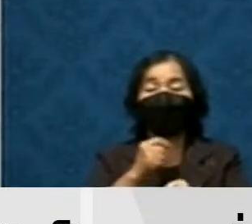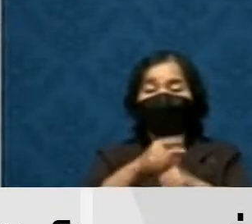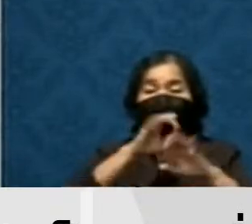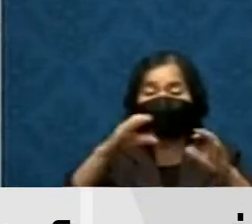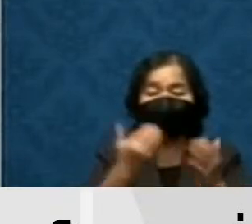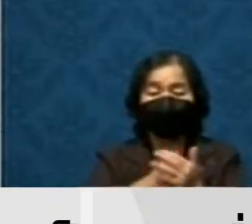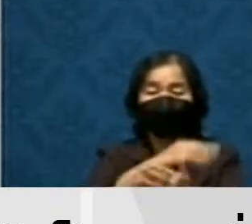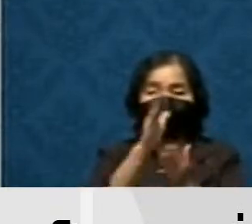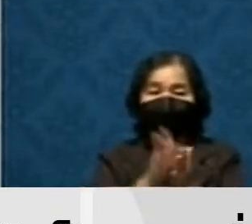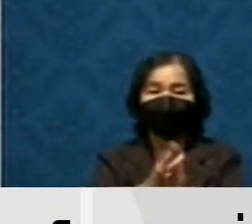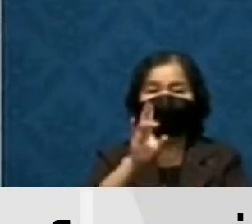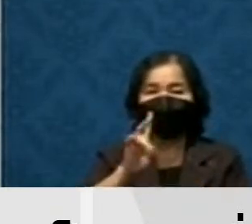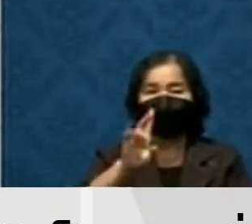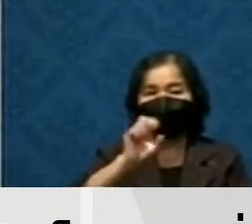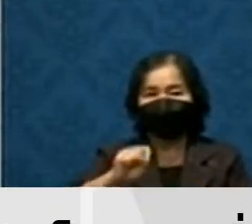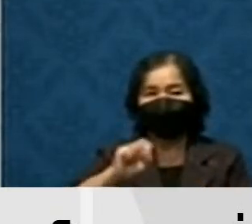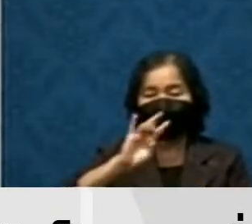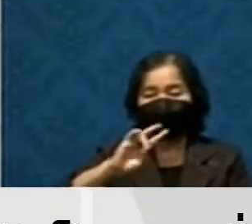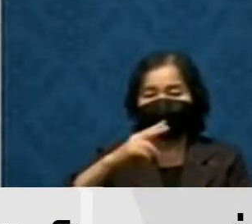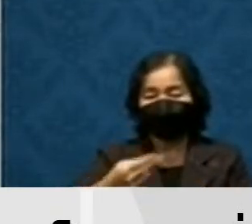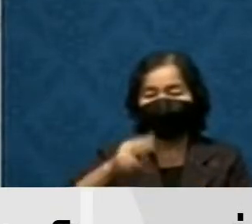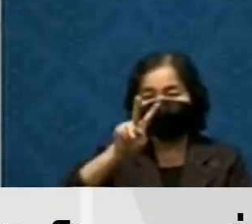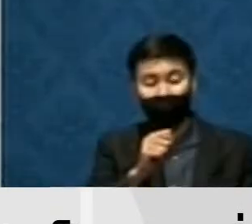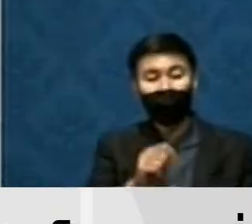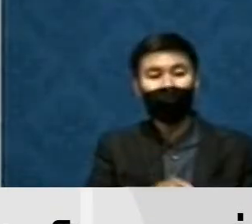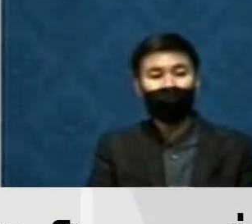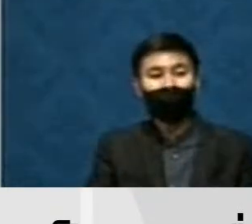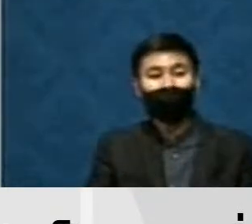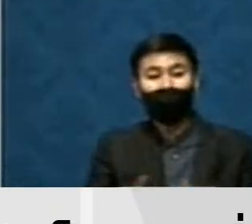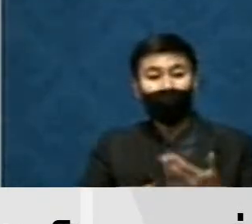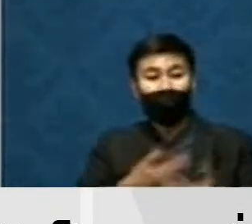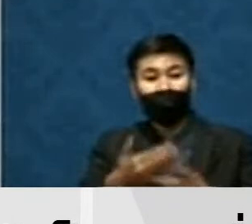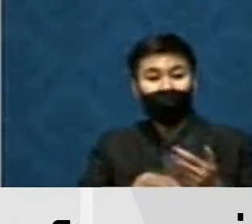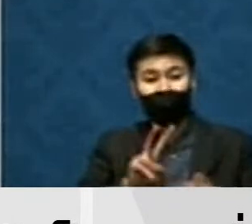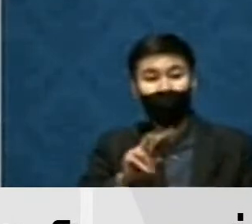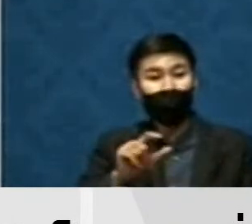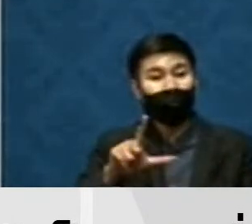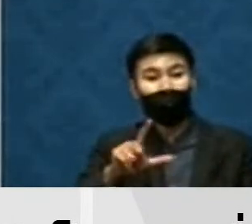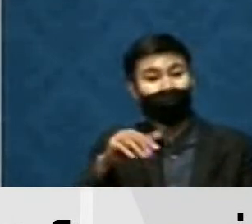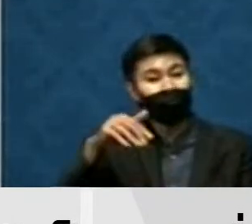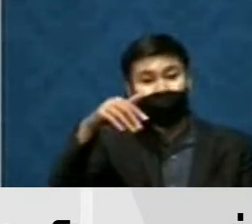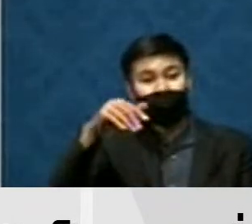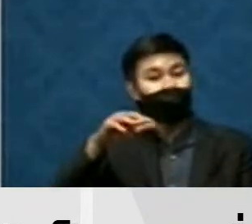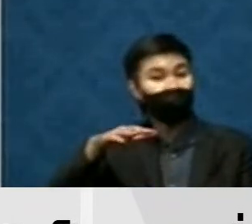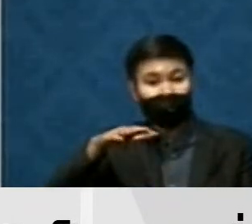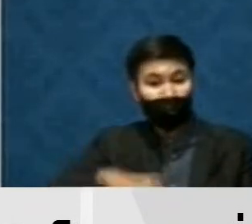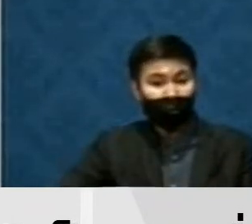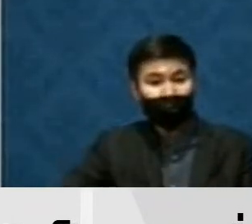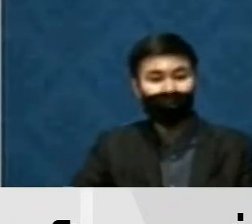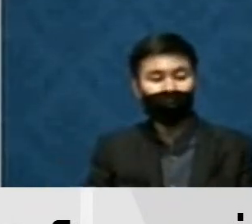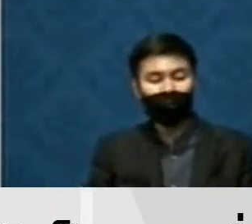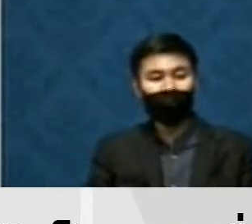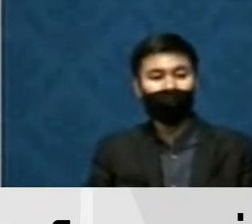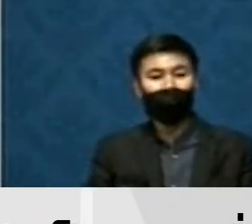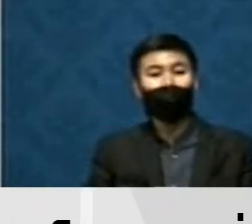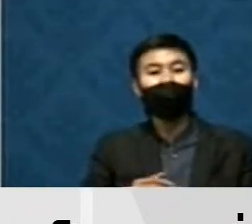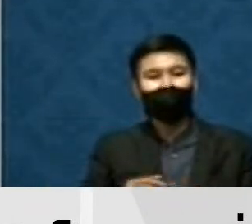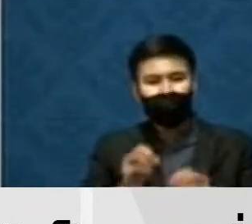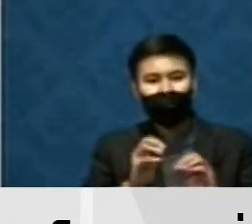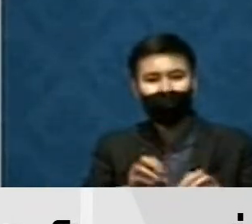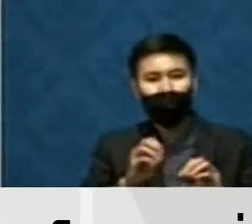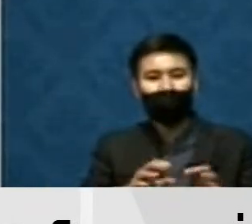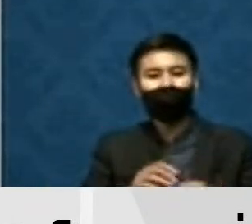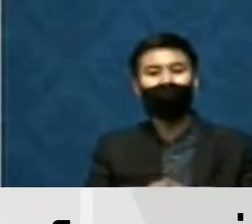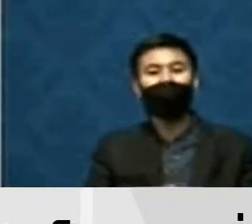ครับรวมทั้งรถด้วยนะต้องหาการศาลนูนแปดล้านบาทเป็นเบนซ์เข้าใจว่าเป็นแบบเช่าหรือไงไม่แน่